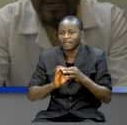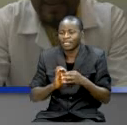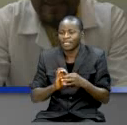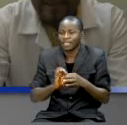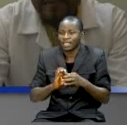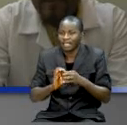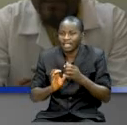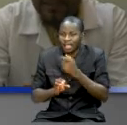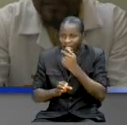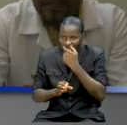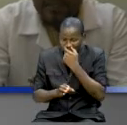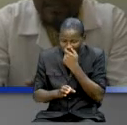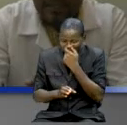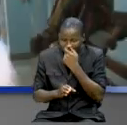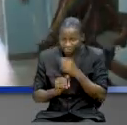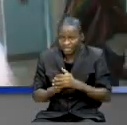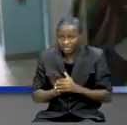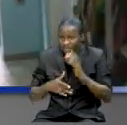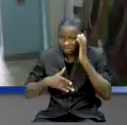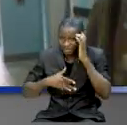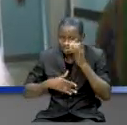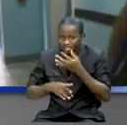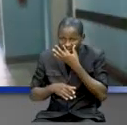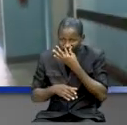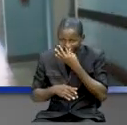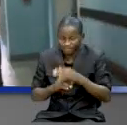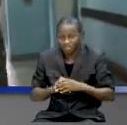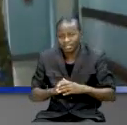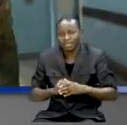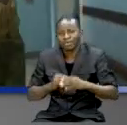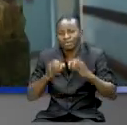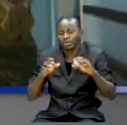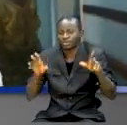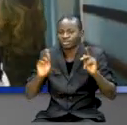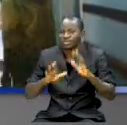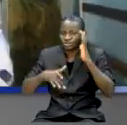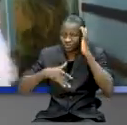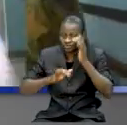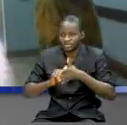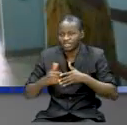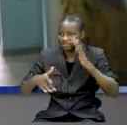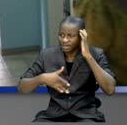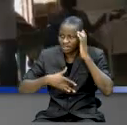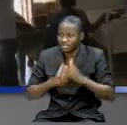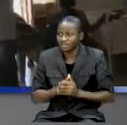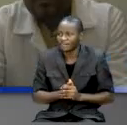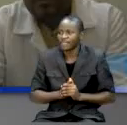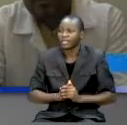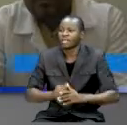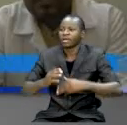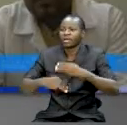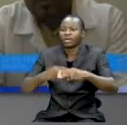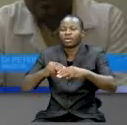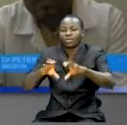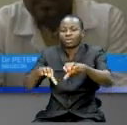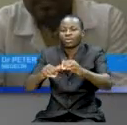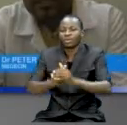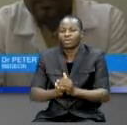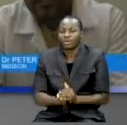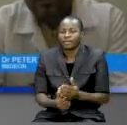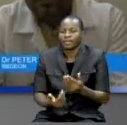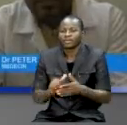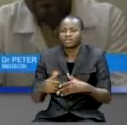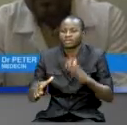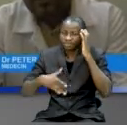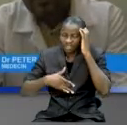allergies. Sachez que dans le monde, 235 millions de personnes souffrent de cette maladie. Et en République démocratique du Congo, malheureusement,